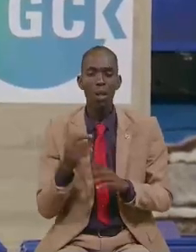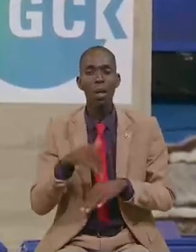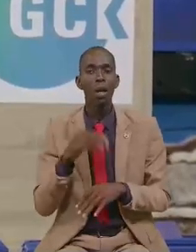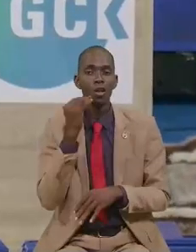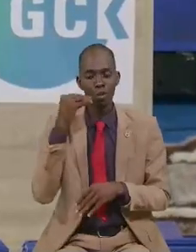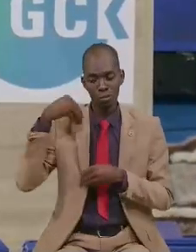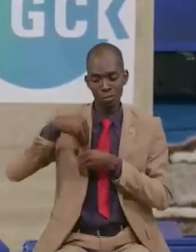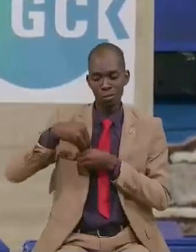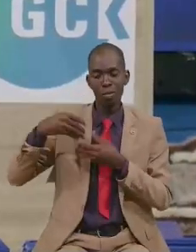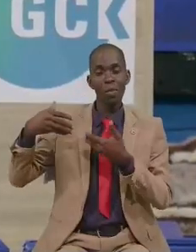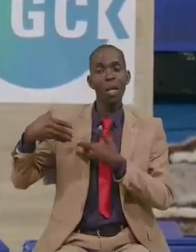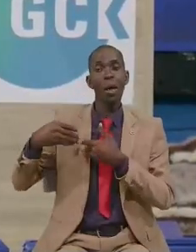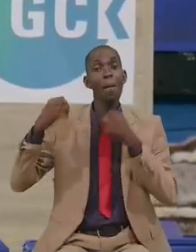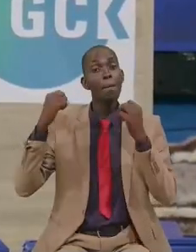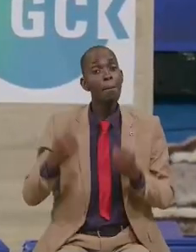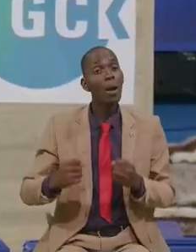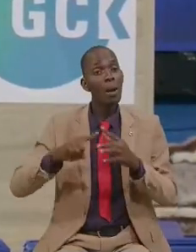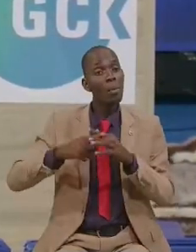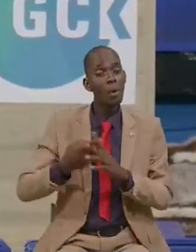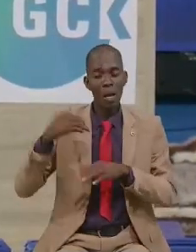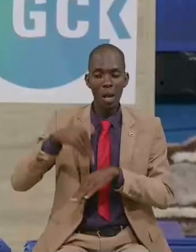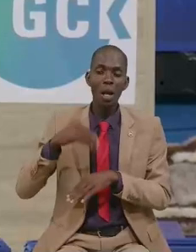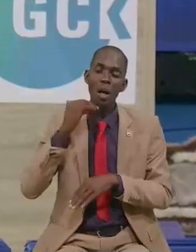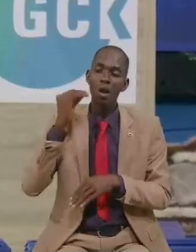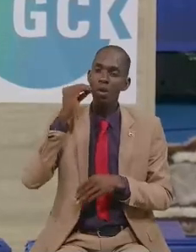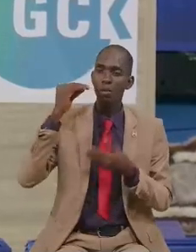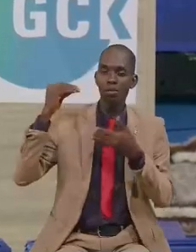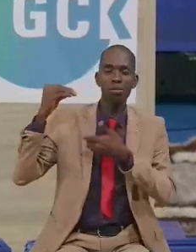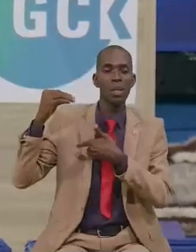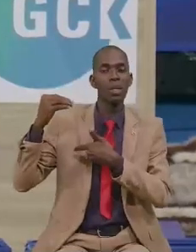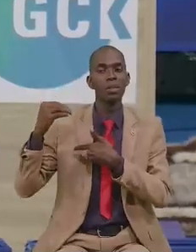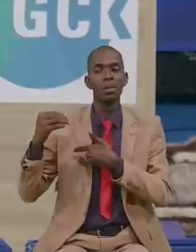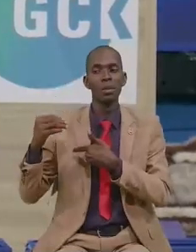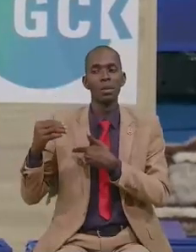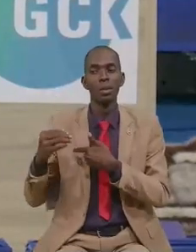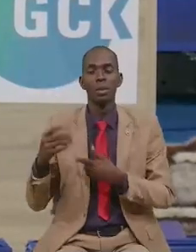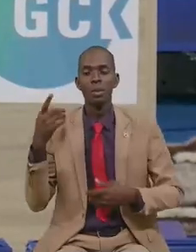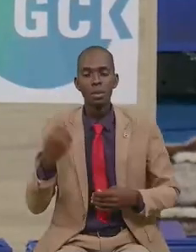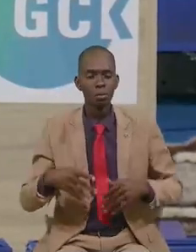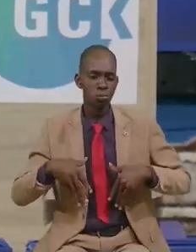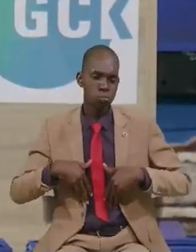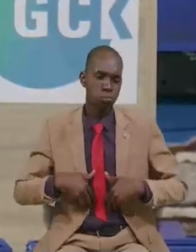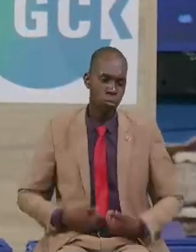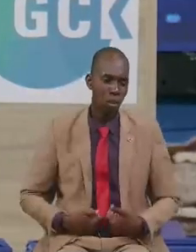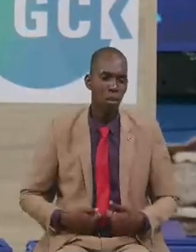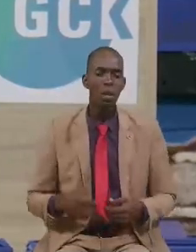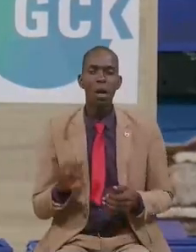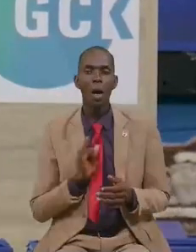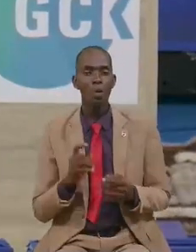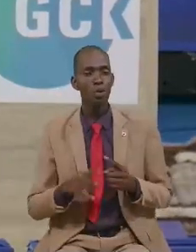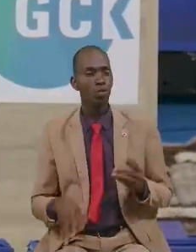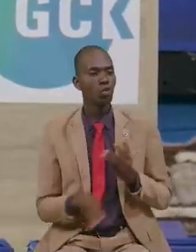en réalité, la puissance commence d'abord en moi. La fatigue que je vais chasser